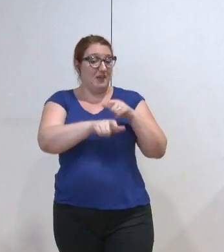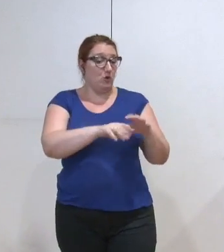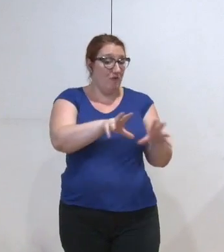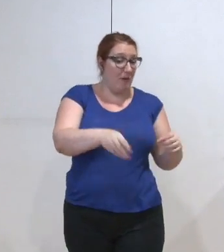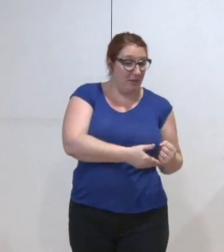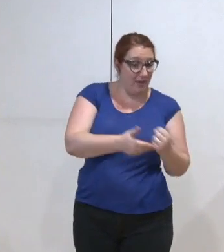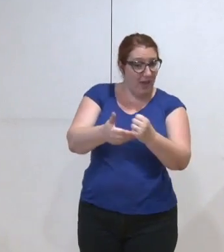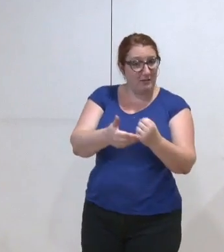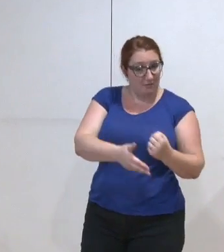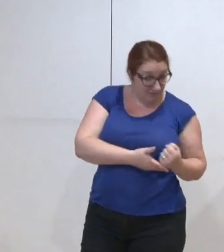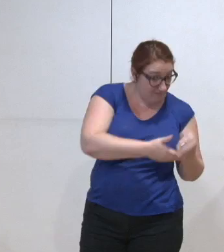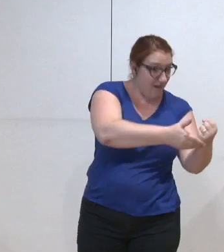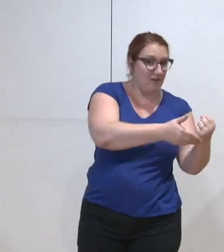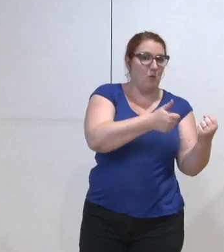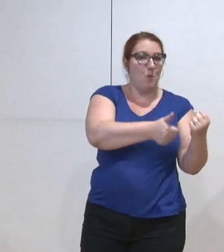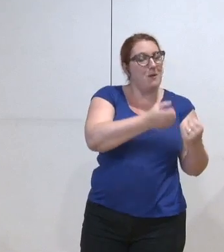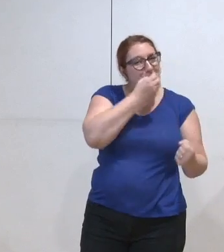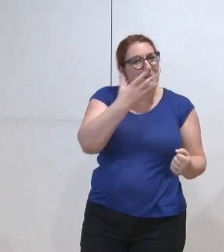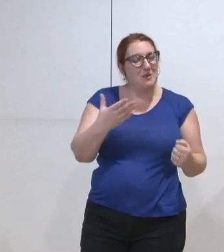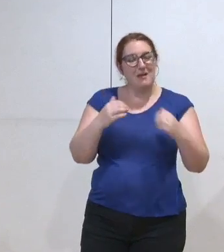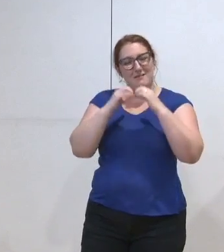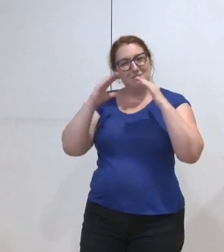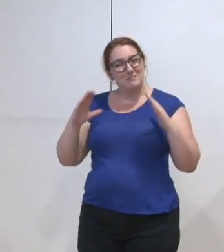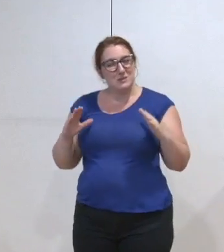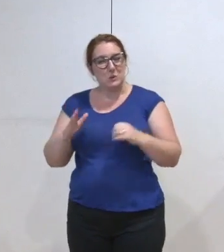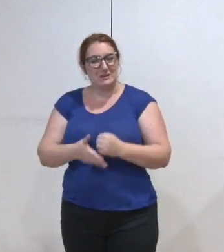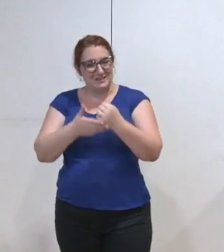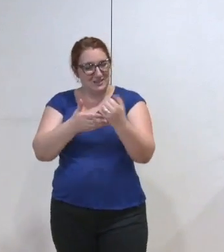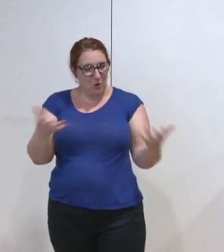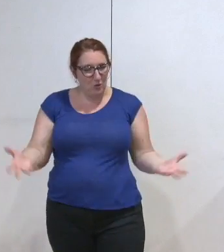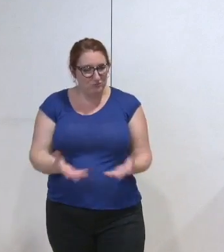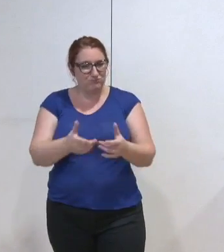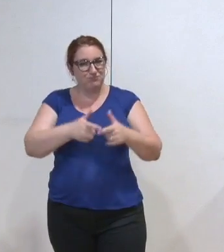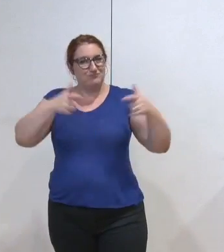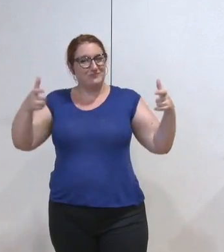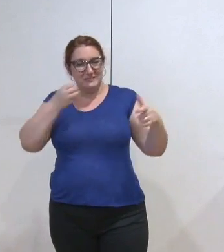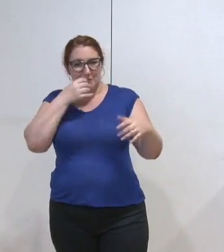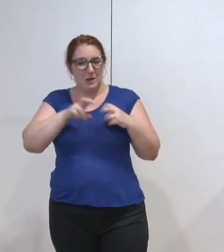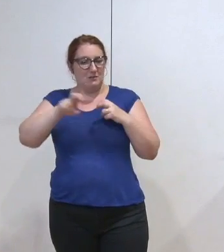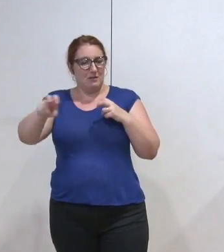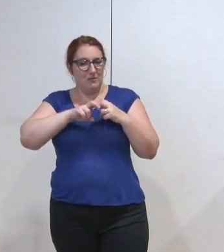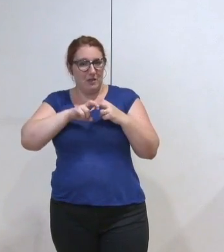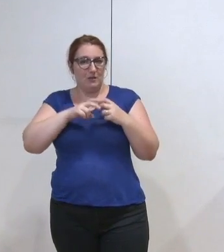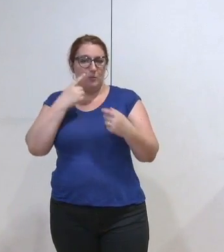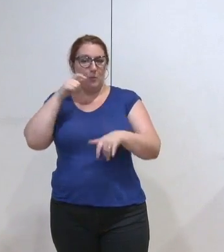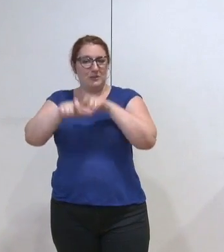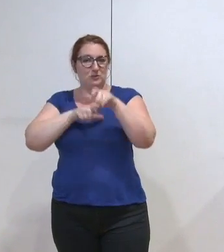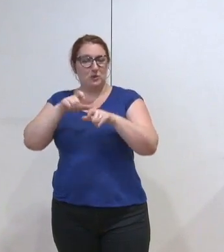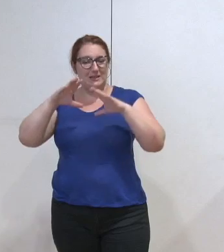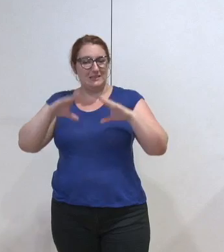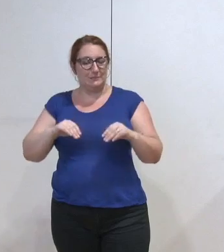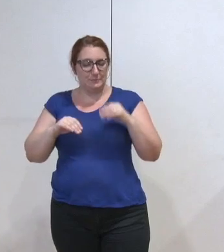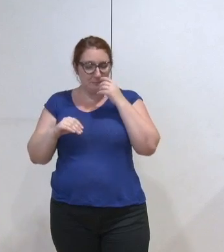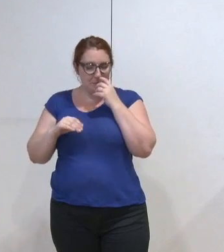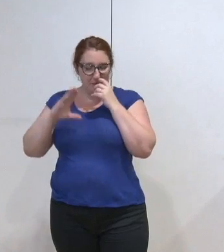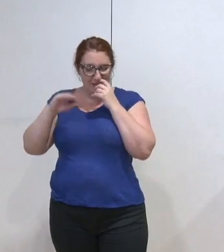d' les mission de la maison desant que nous avons créé c'est très bien de vouloir lutter contre l'isolement supprimer les navettes qui donnent accès à des espaces personnes âgées comme bouchailler